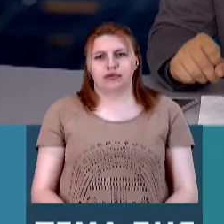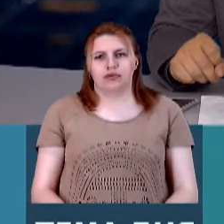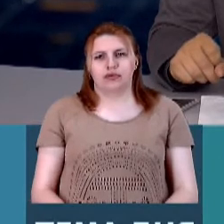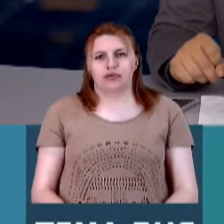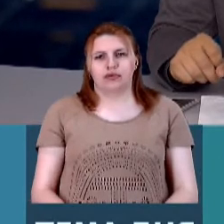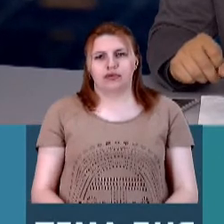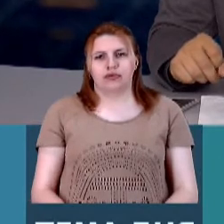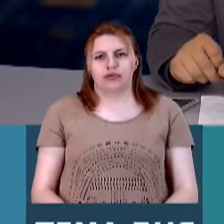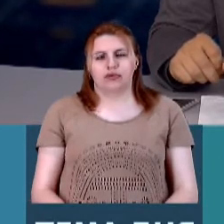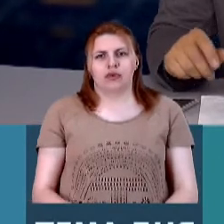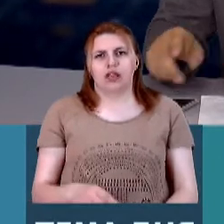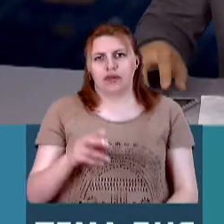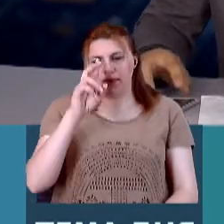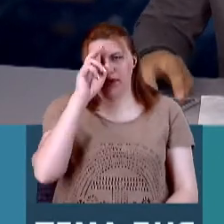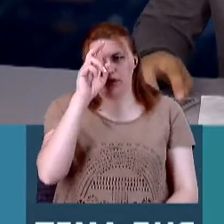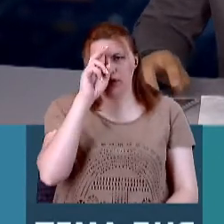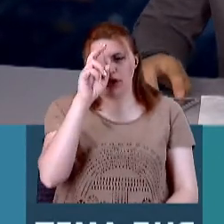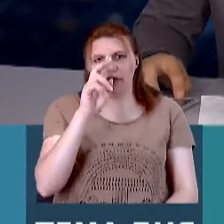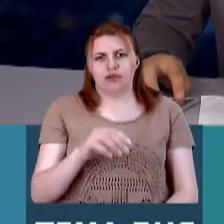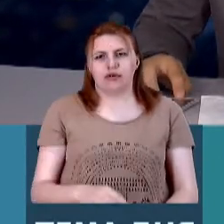англійських оцих держав